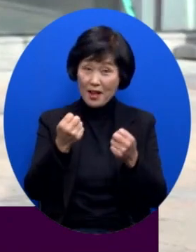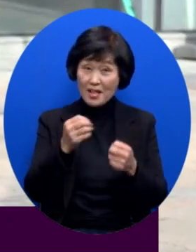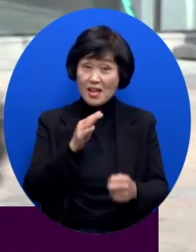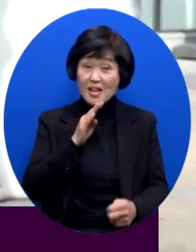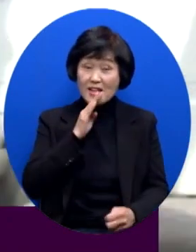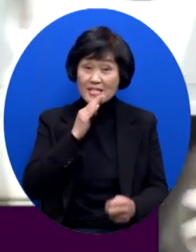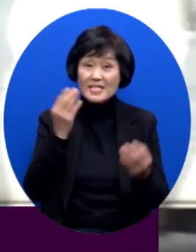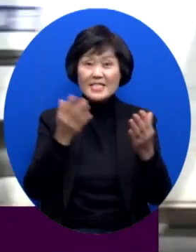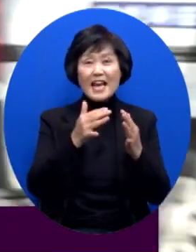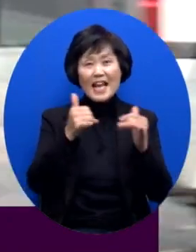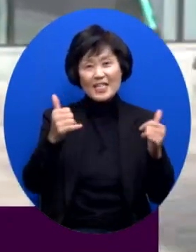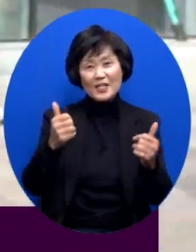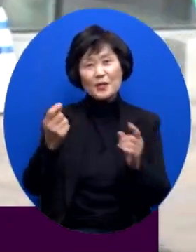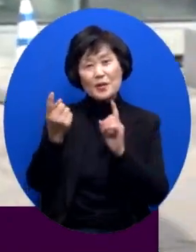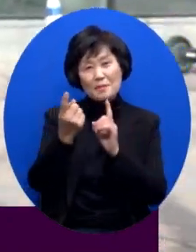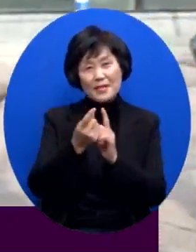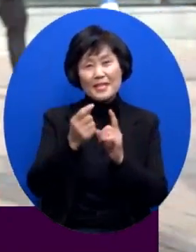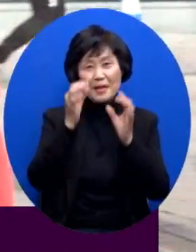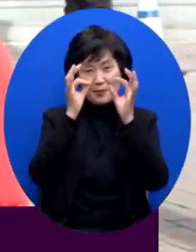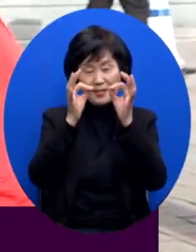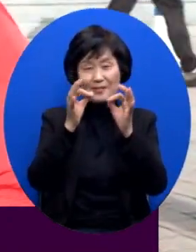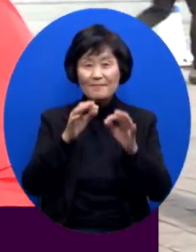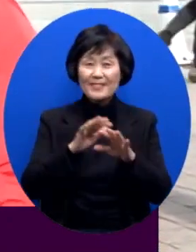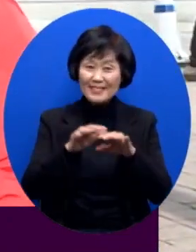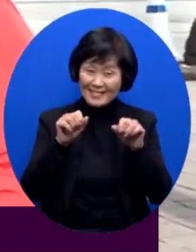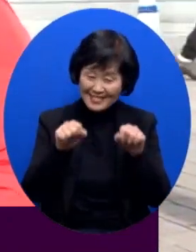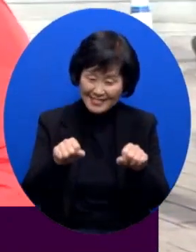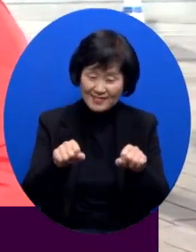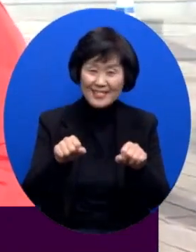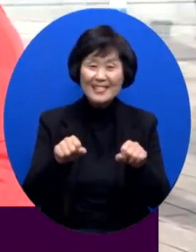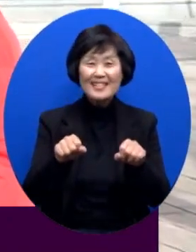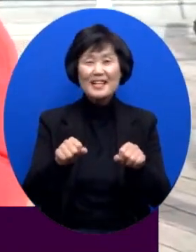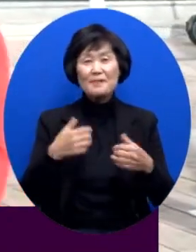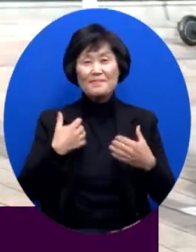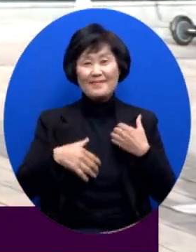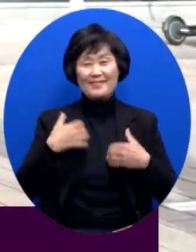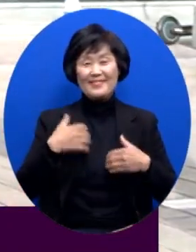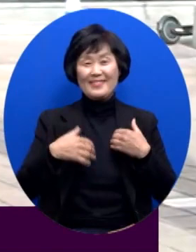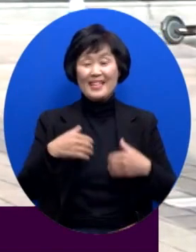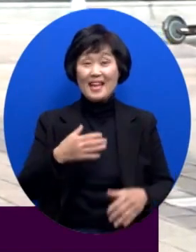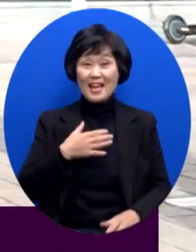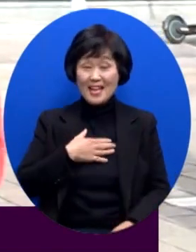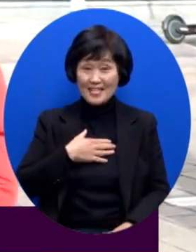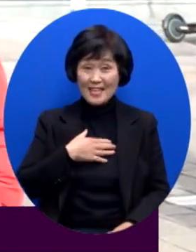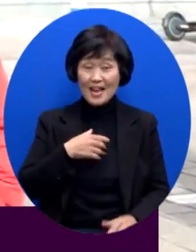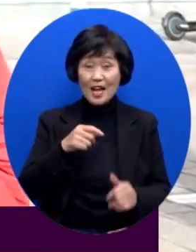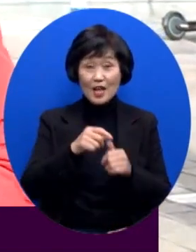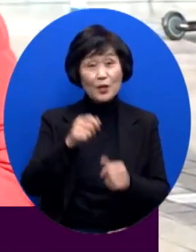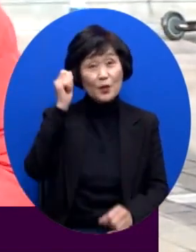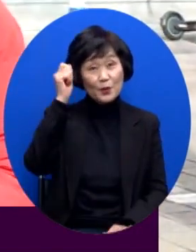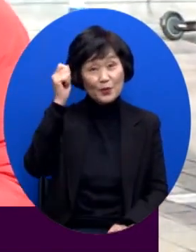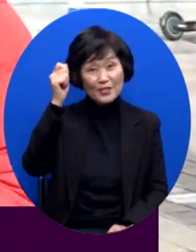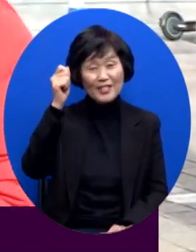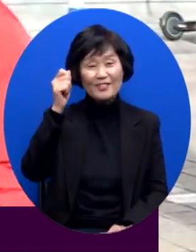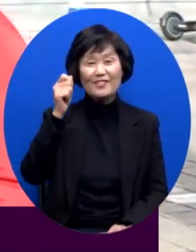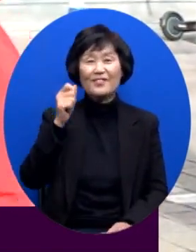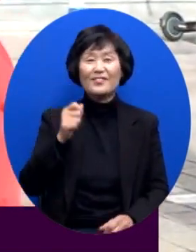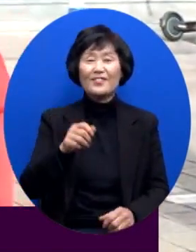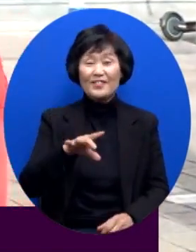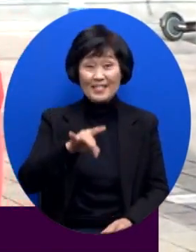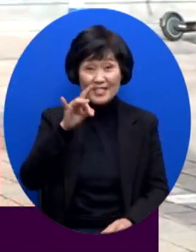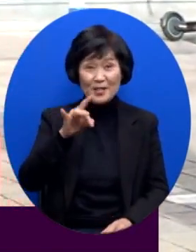모셔보도록 하겠습니다. 안녕하십니까? 안녕하세요. 반갑습니다. 저는 구세군의 최초로 사관입니다. 네, 사관님